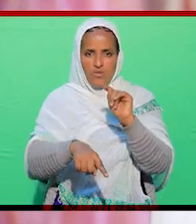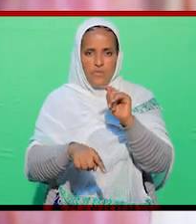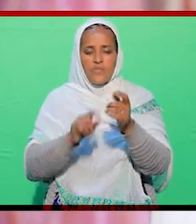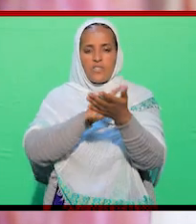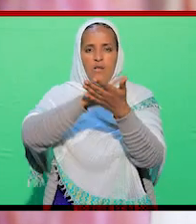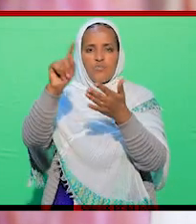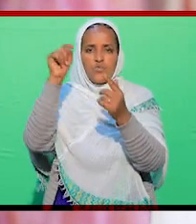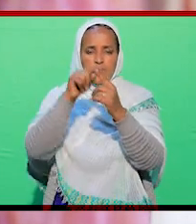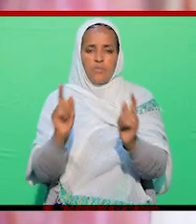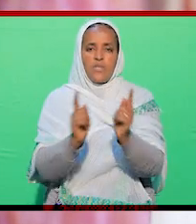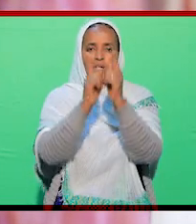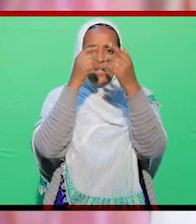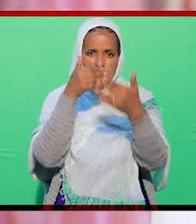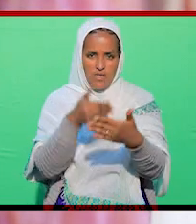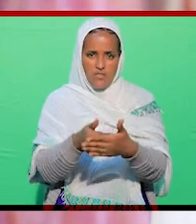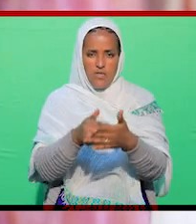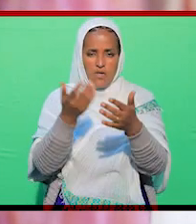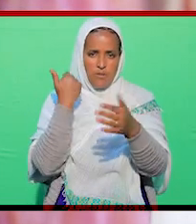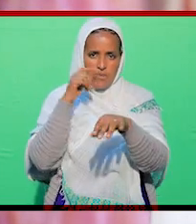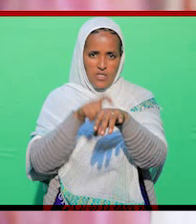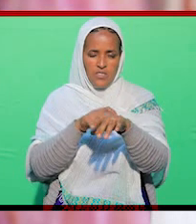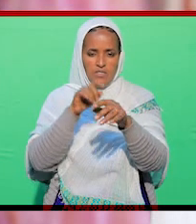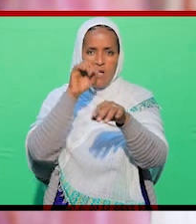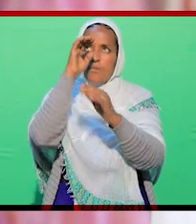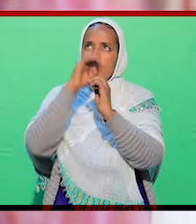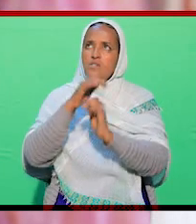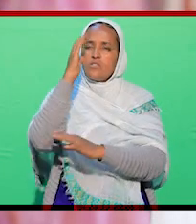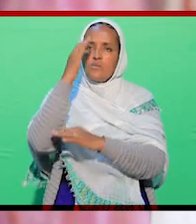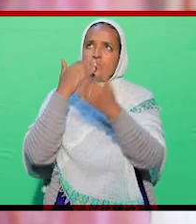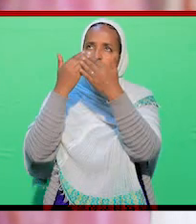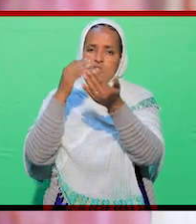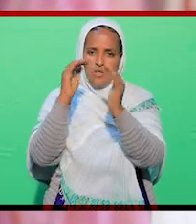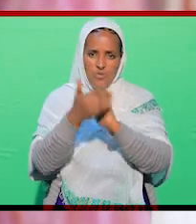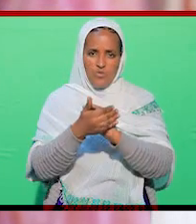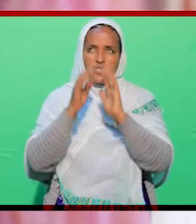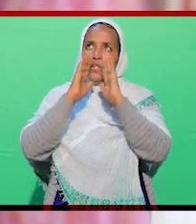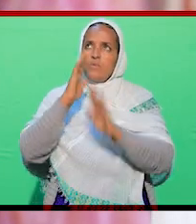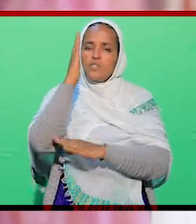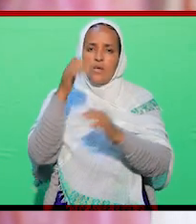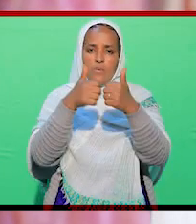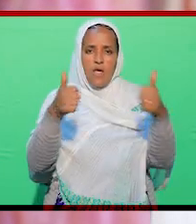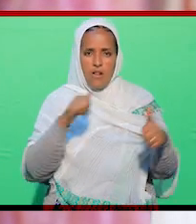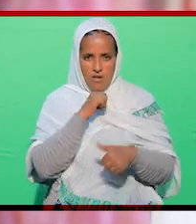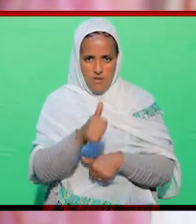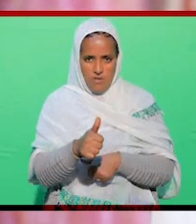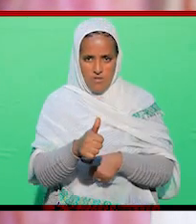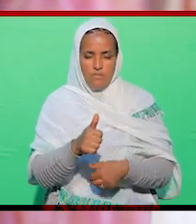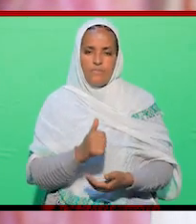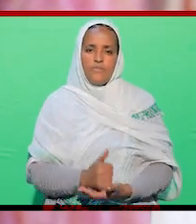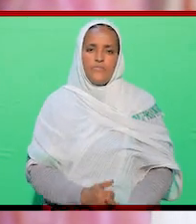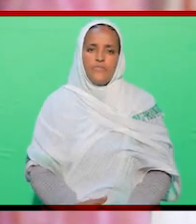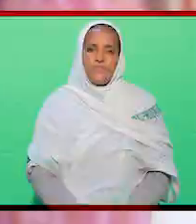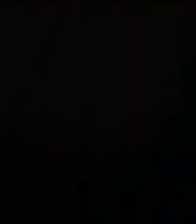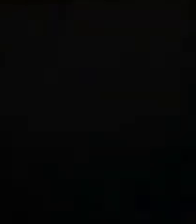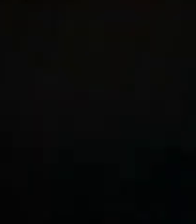አይችልም ማለት ነው። እንግዲህ ለሳምንቱ እስከምንገናኝ ድረስ ለነበረን ጊዜና ሰዓት አምላካችን እግዚአብሔር የተመሰገነ ይሁን። ሰላም፣ እግዚአብሔር አይለየን።